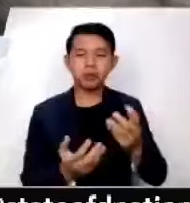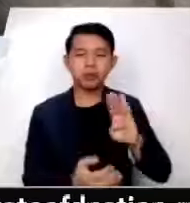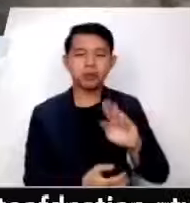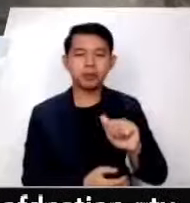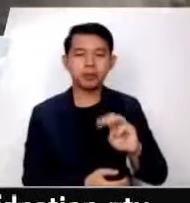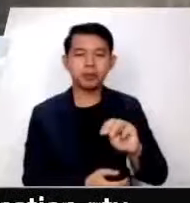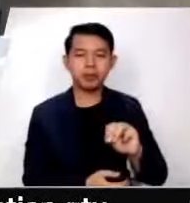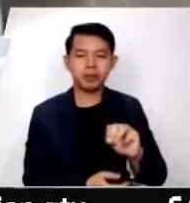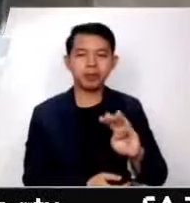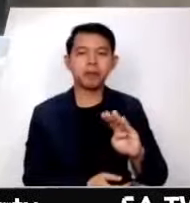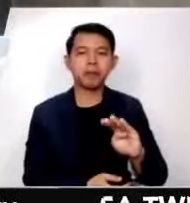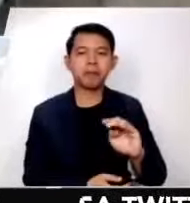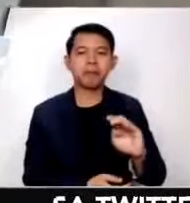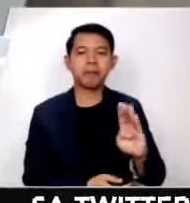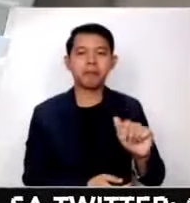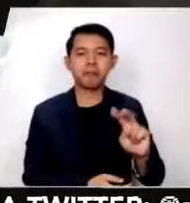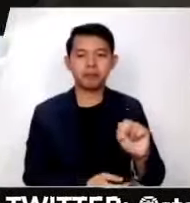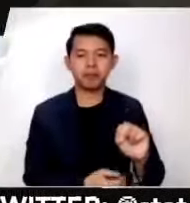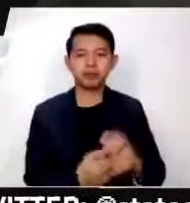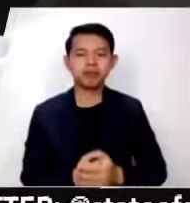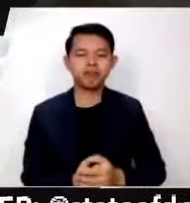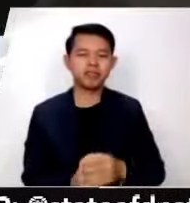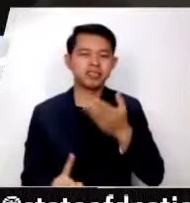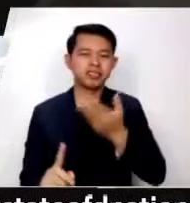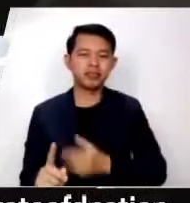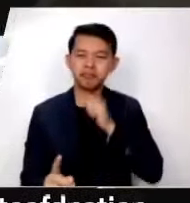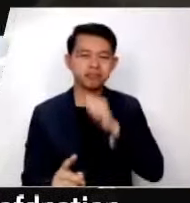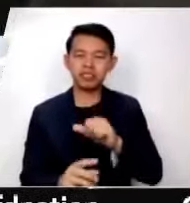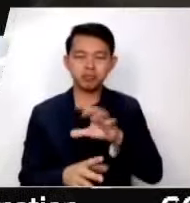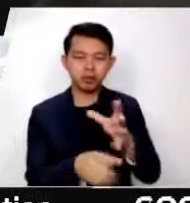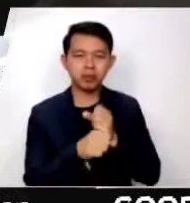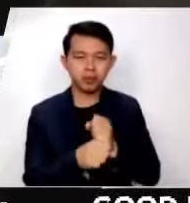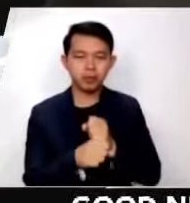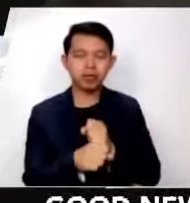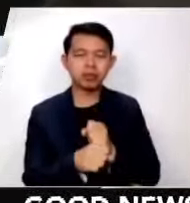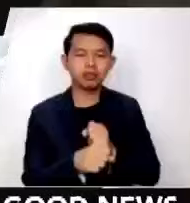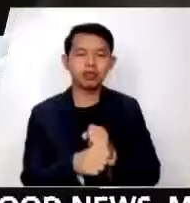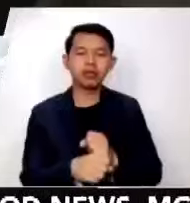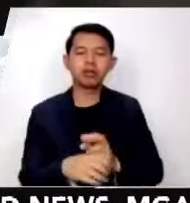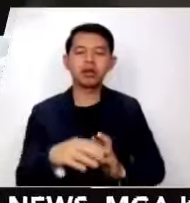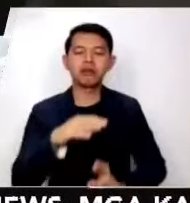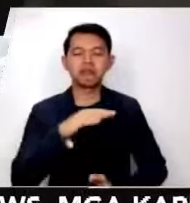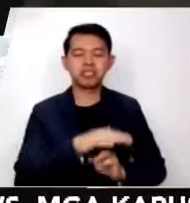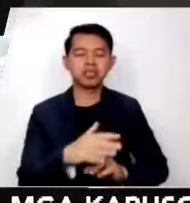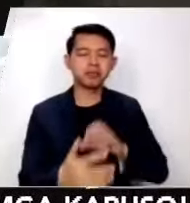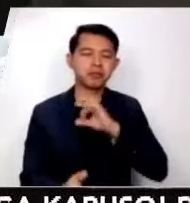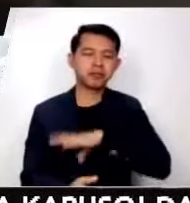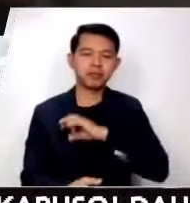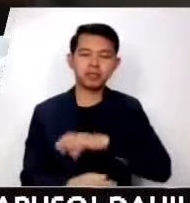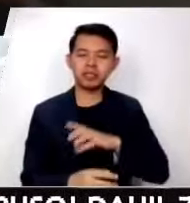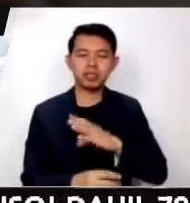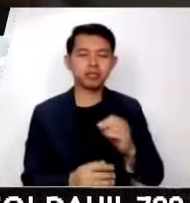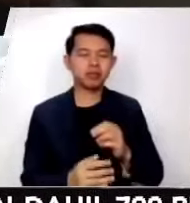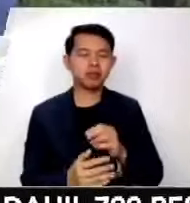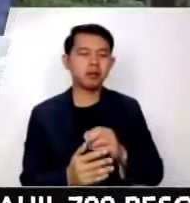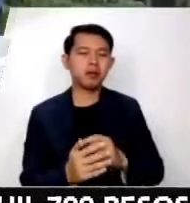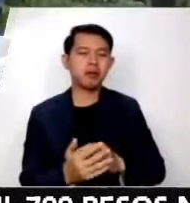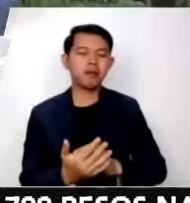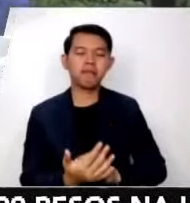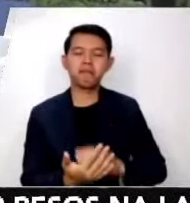ni Go ang kanyang retirement benefits at bawal na rin siyang manungkulan sa gobyerno. Pinasabpi na rin ng COMELEC si